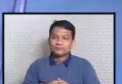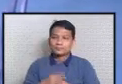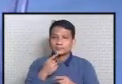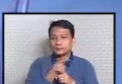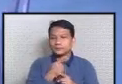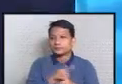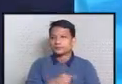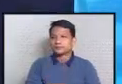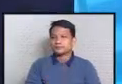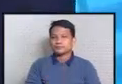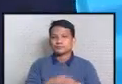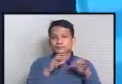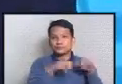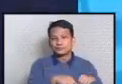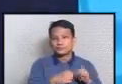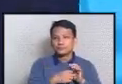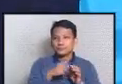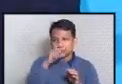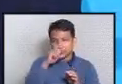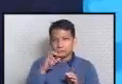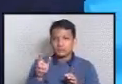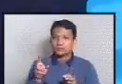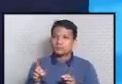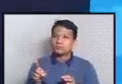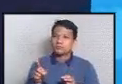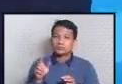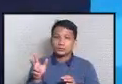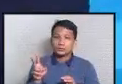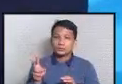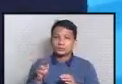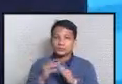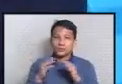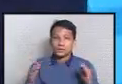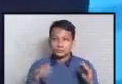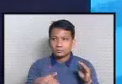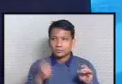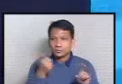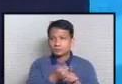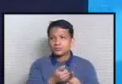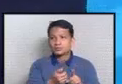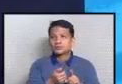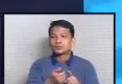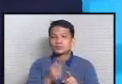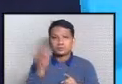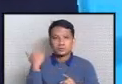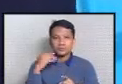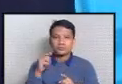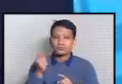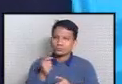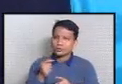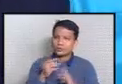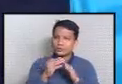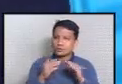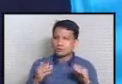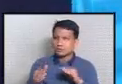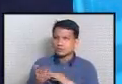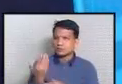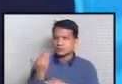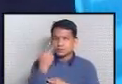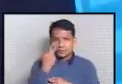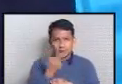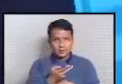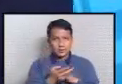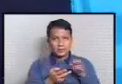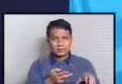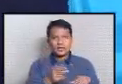Tama ka dyan, Idol Rafi, na aresto ang 32-anyos na Pinay sa bahay na nirid ng Sabah Police noong Martes ng madaling araw. Nasabat